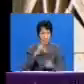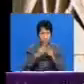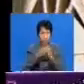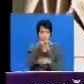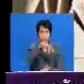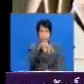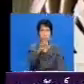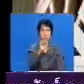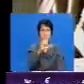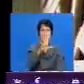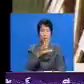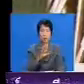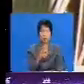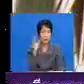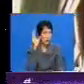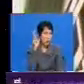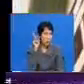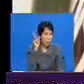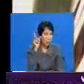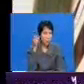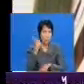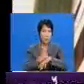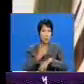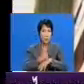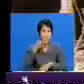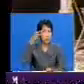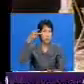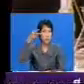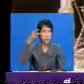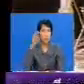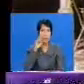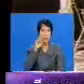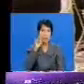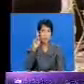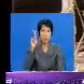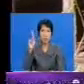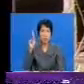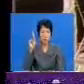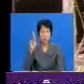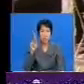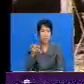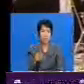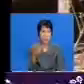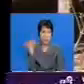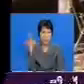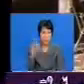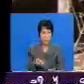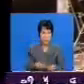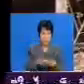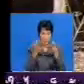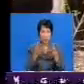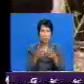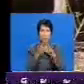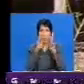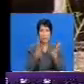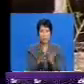หลังสืบทราบว่านายอัมรางมิงแกนนำกลุ่ม RKK ซึ่งถูกออกหมายจับในคดีลอบวางระเบิดรถยนต์หน้าร้านอาหารสวนกล้วย